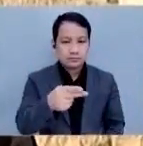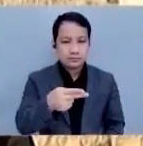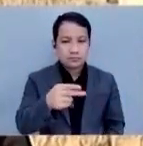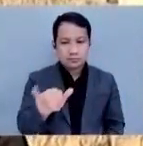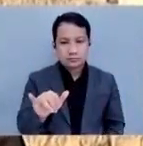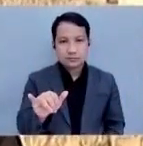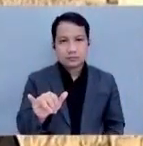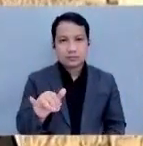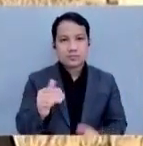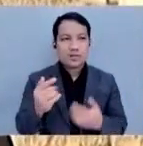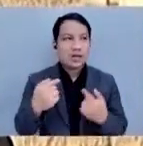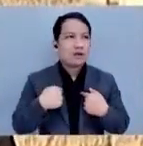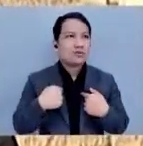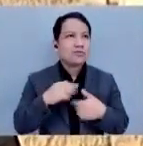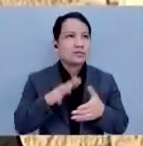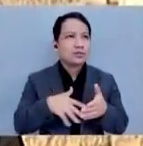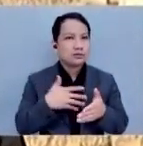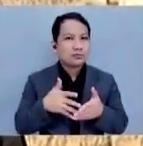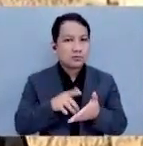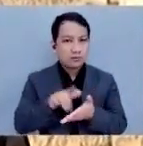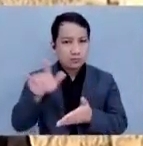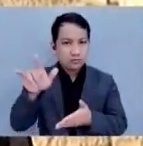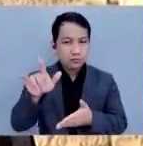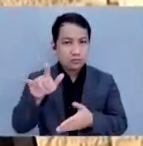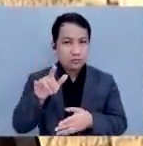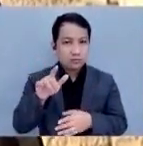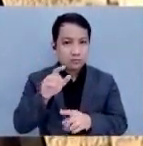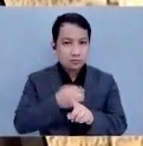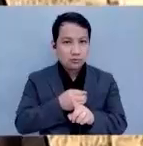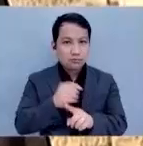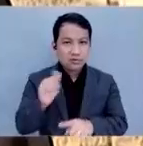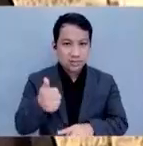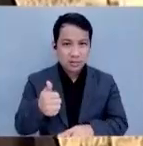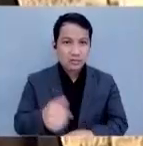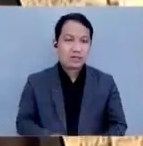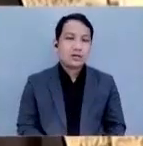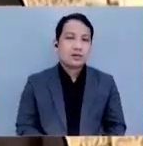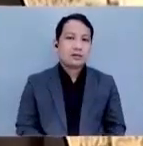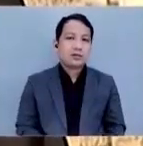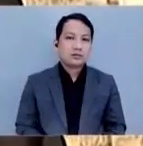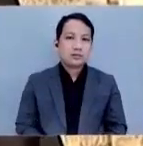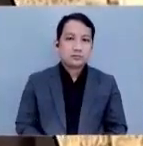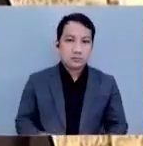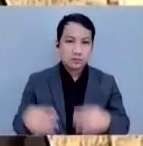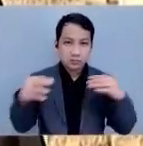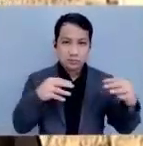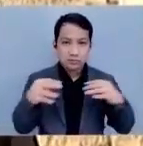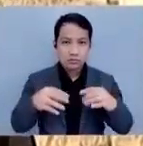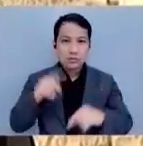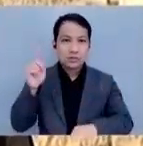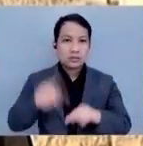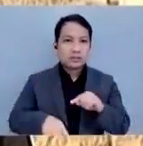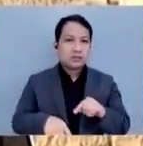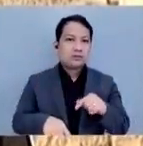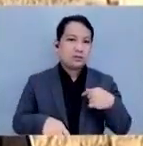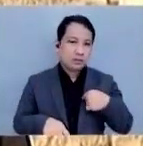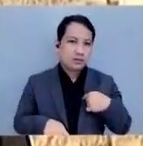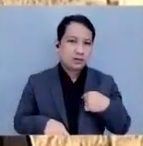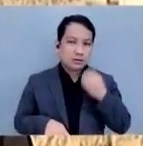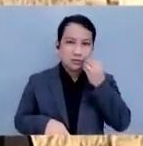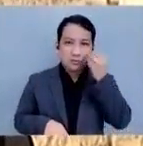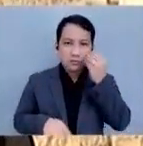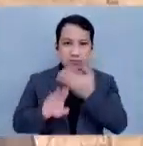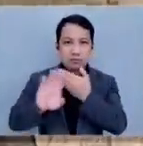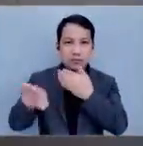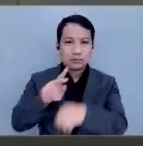noong Ajis sana ng October. Sumiklab ang gera kaya hindi na po ako umuwi dahil pahirapan